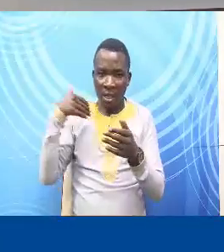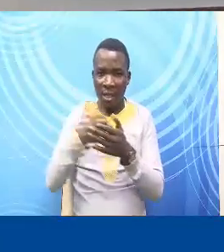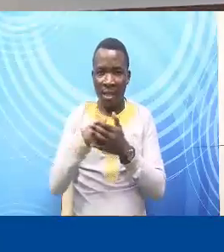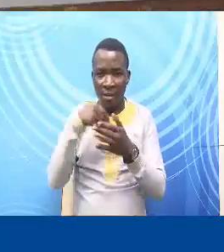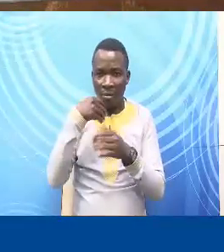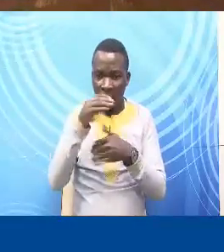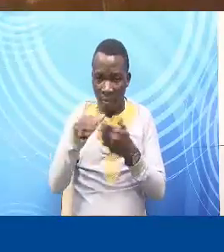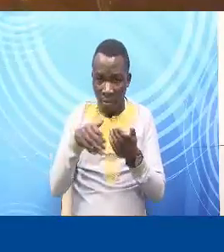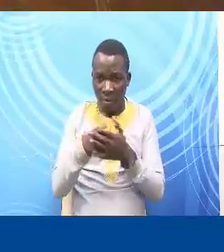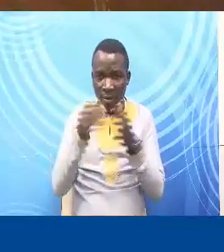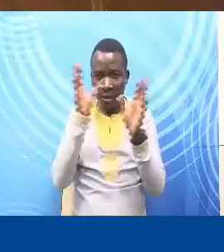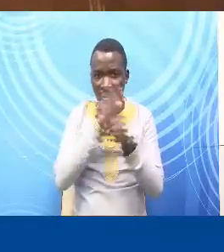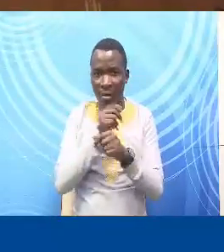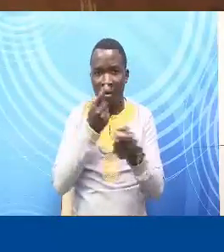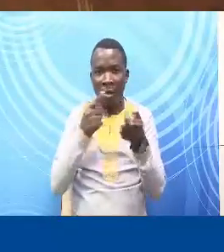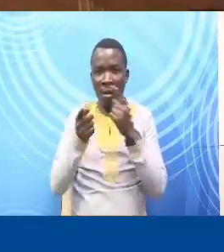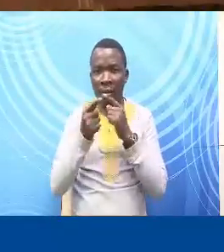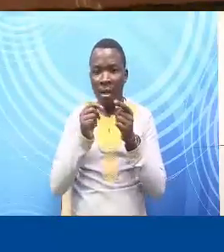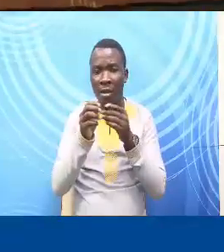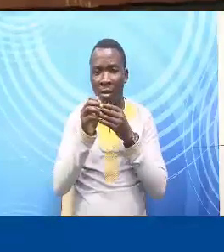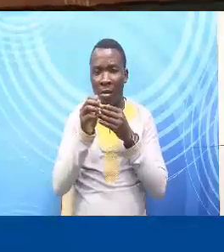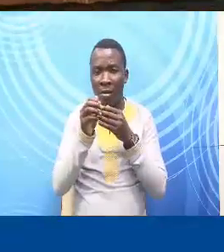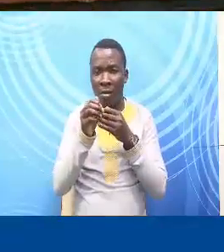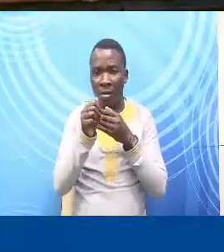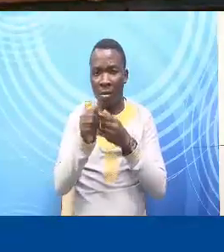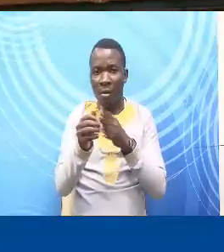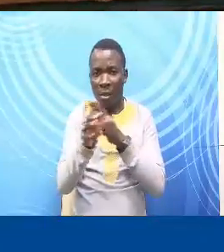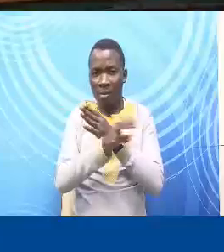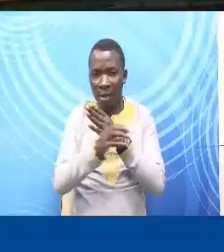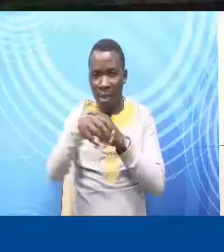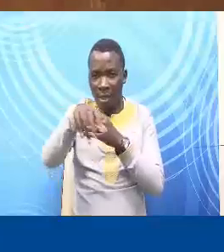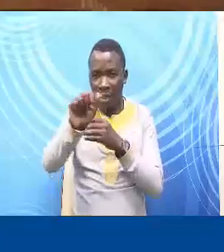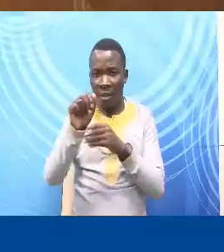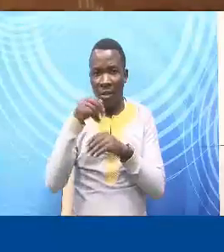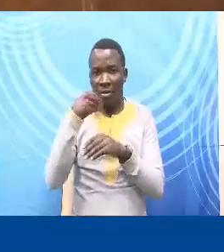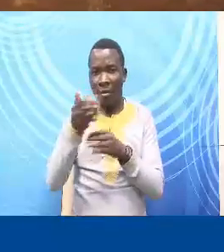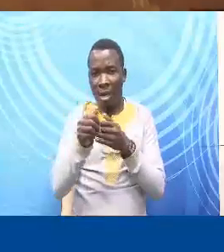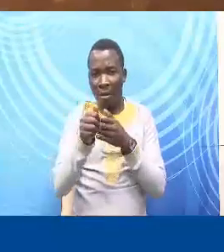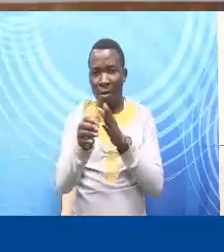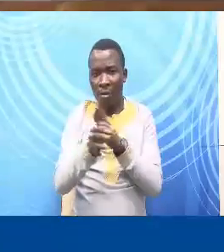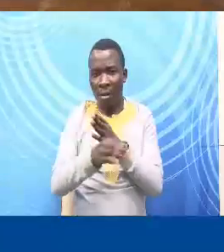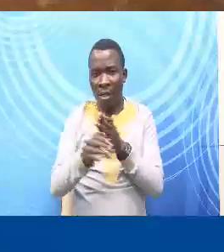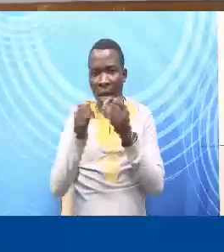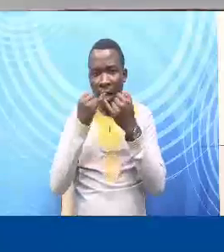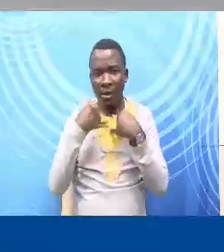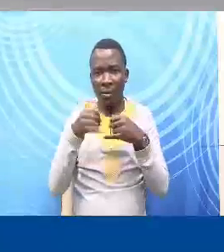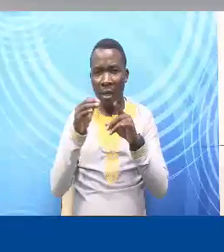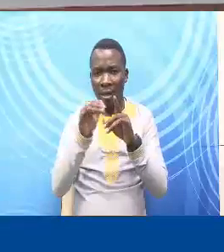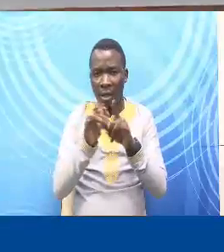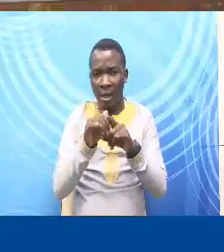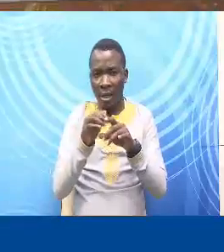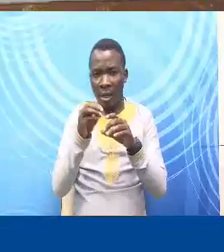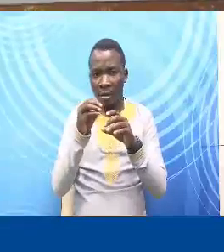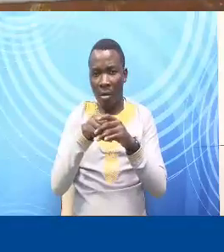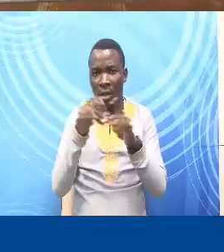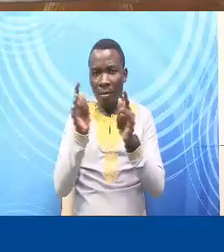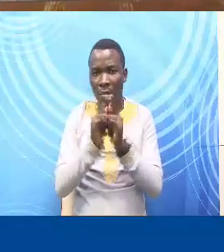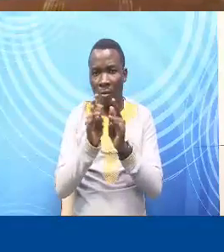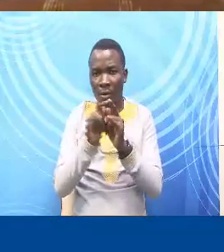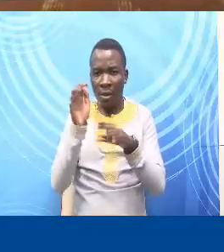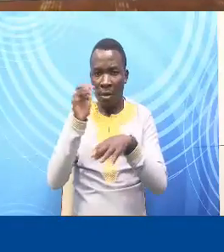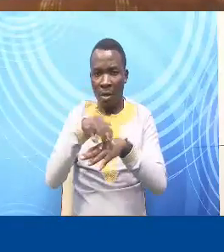kuvugisha ubuyobozi bw'akagari ka Kabeza ibi byabereyemo kugira ngo batubwire ibijyanye n'iki kibazo maze umuyobozi w'aka kagari atubwira ko ari mu nama cyakora twoherereza